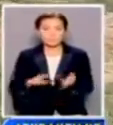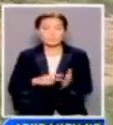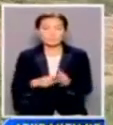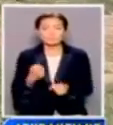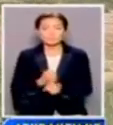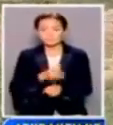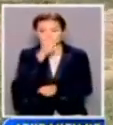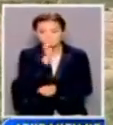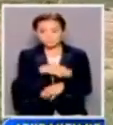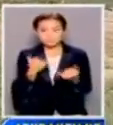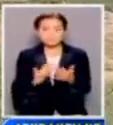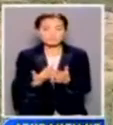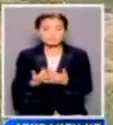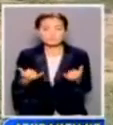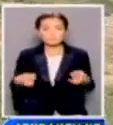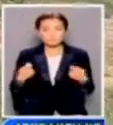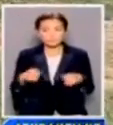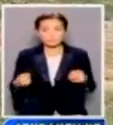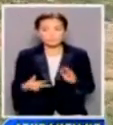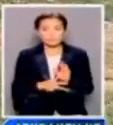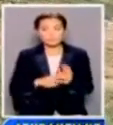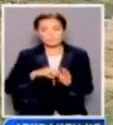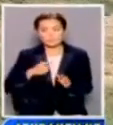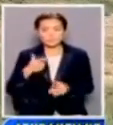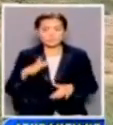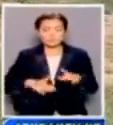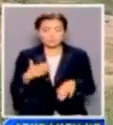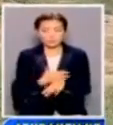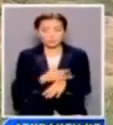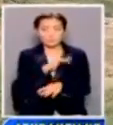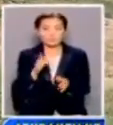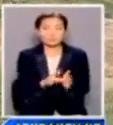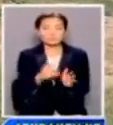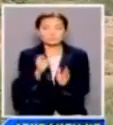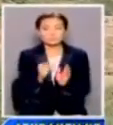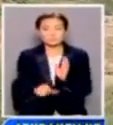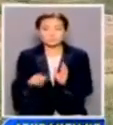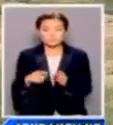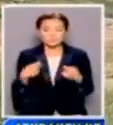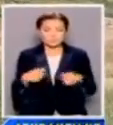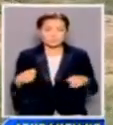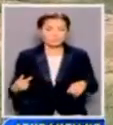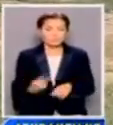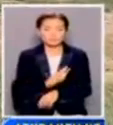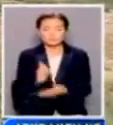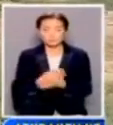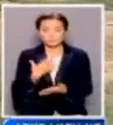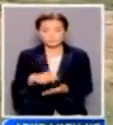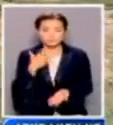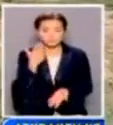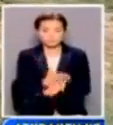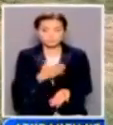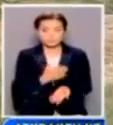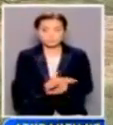свою продукцию. К примеру, сейчас продаем по 80 тенге за килограмм. А в городе овощебахчевую продукцию в основном реализуют